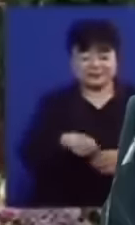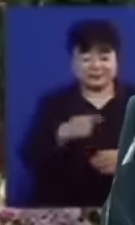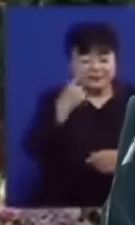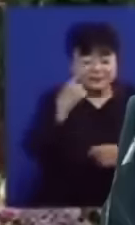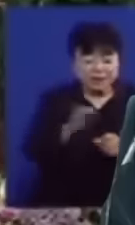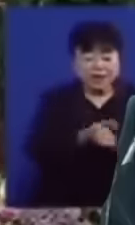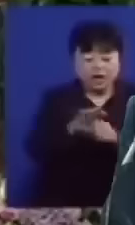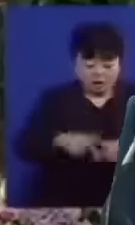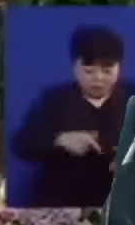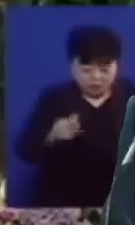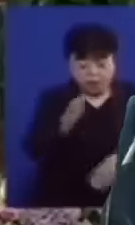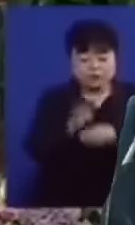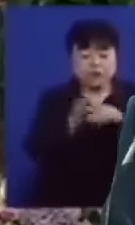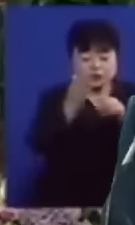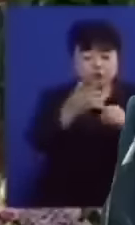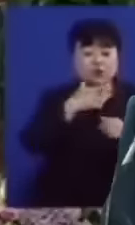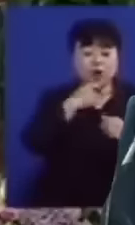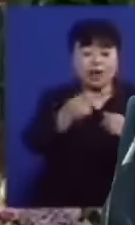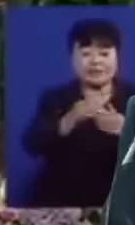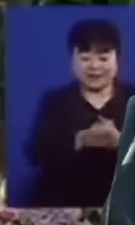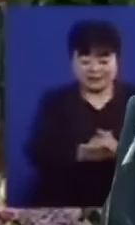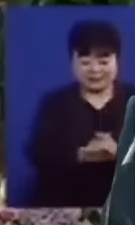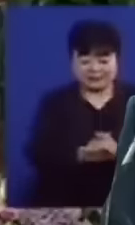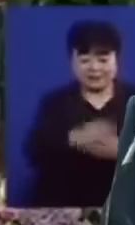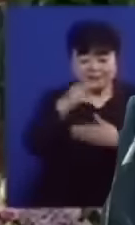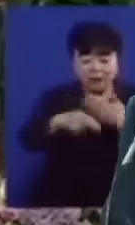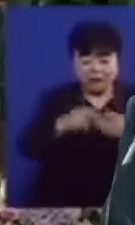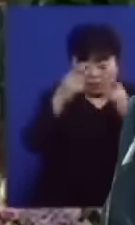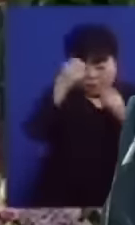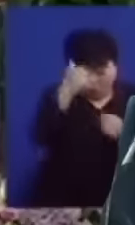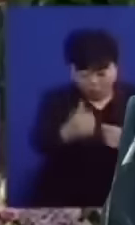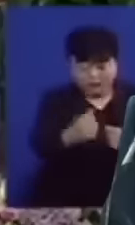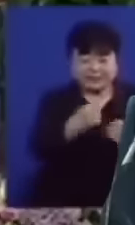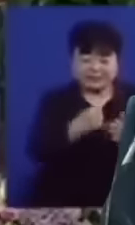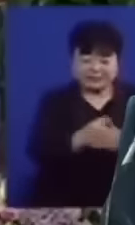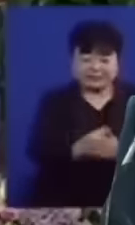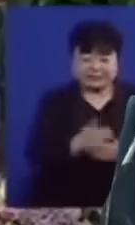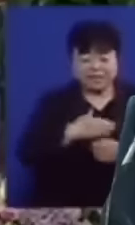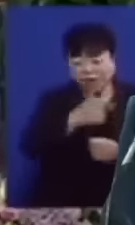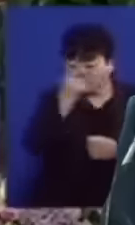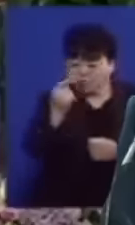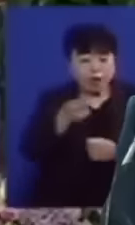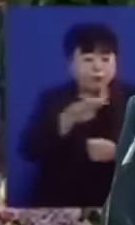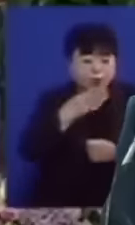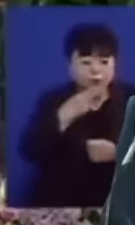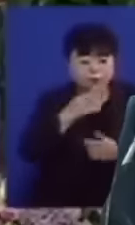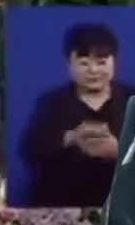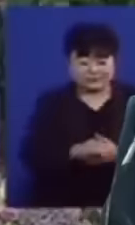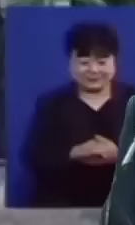긍휼로 채워주기를 원한다고 말한 것입니다. 야훼는 나의 목자시니 내게 부족함이 없으리라.